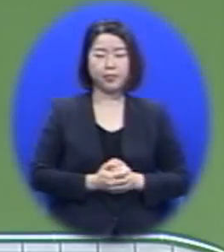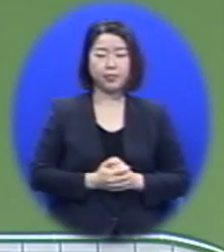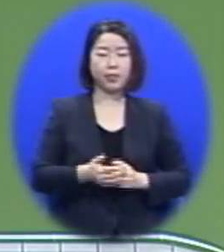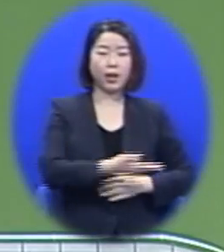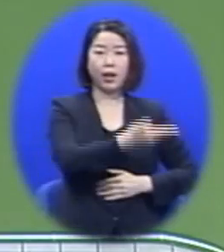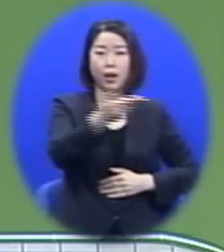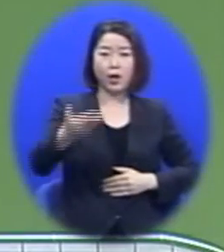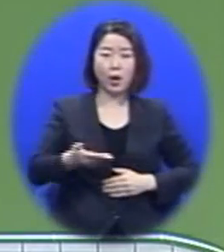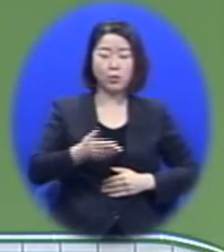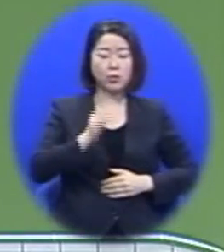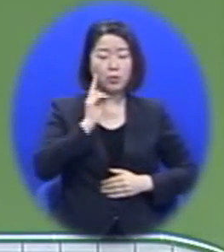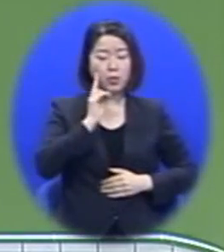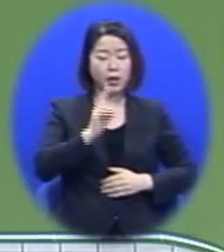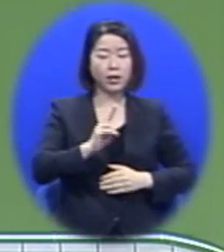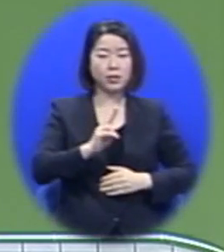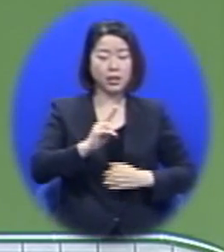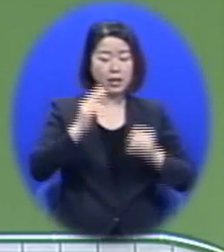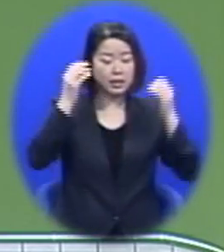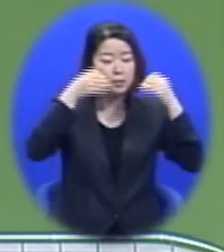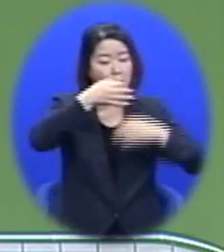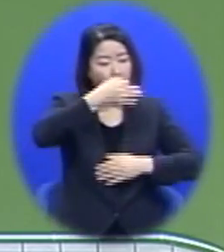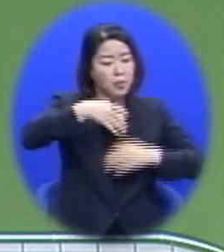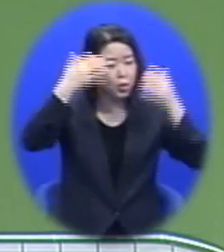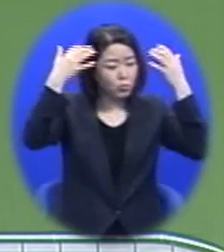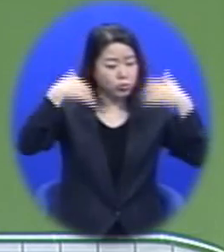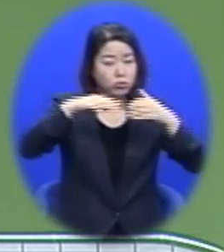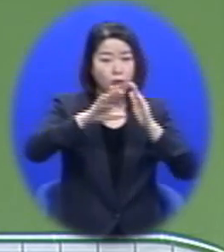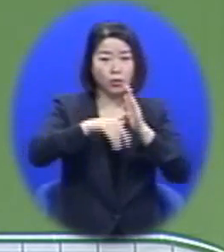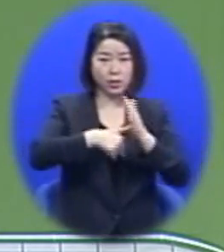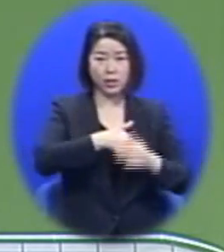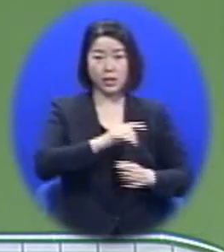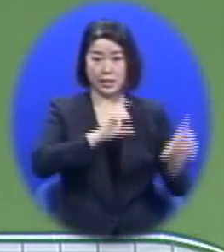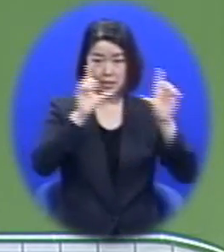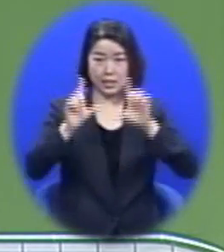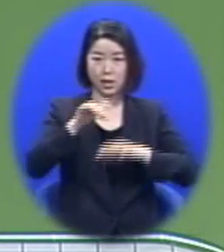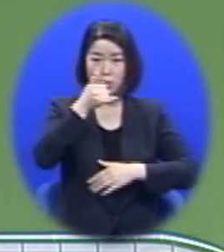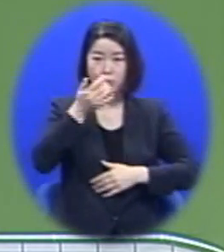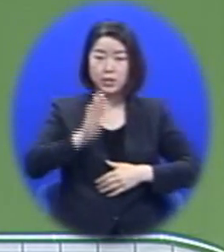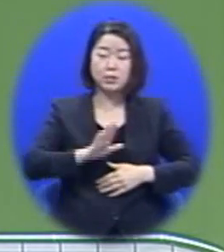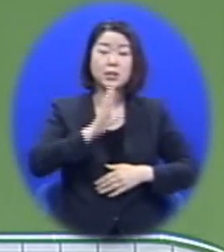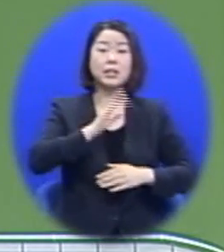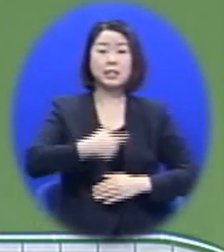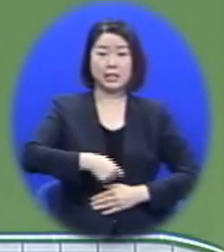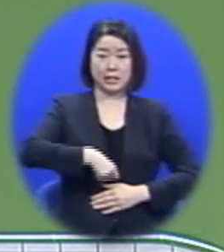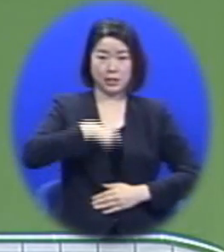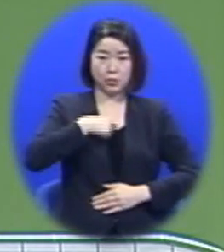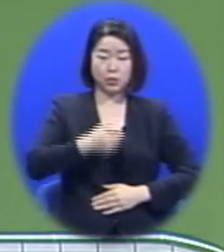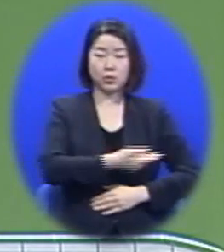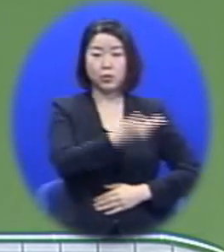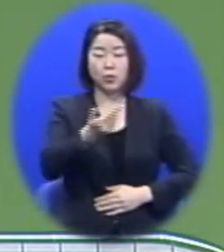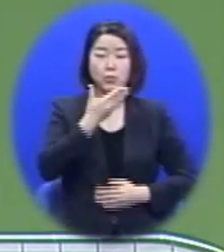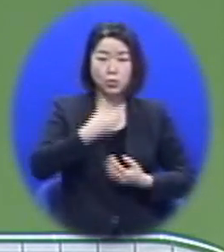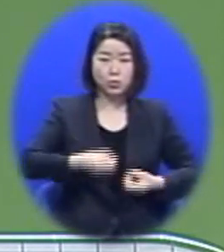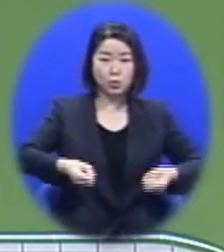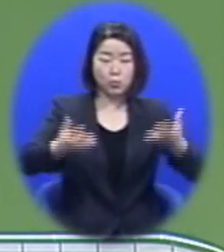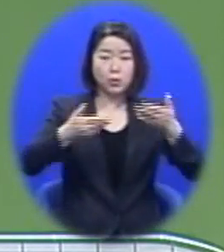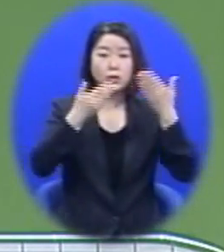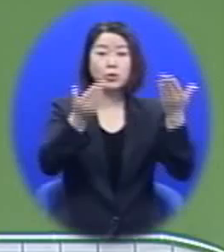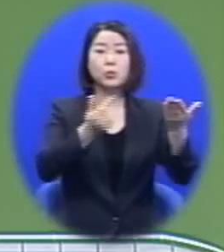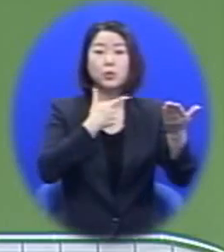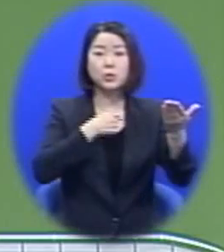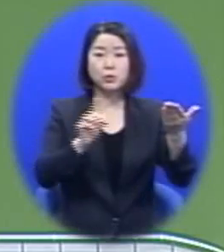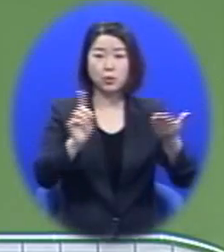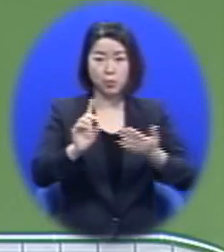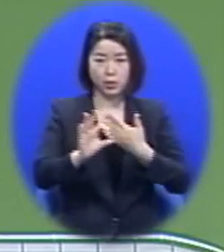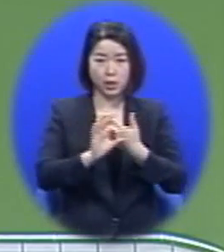여러분, 굉장히 힘들고 무더운 때를 지나지만 진심으로 여러분들에게 축복해 드리고 싶은 것은 후회